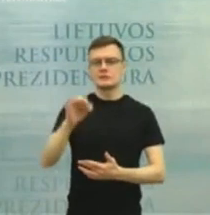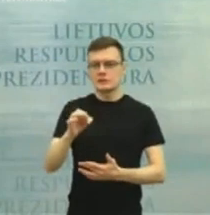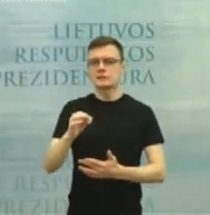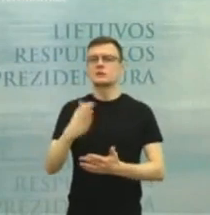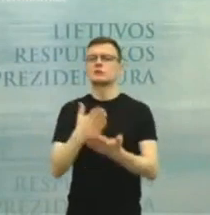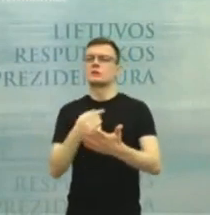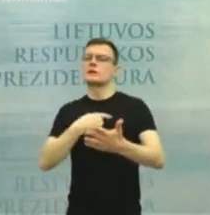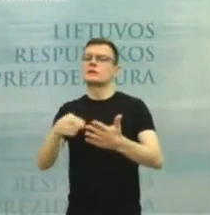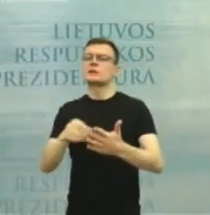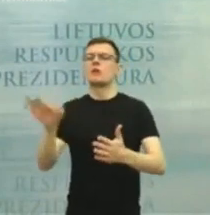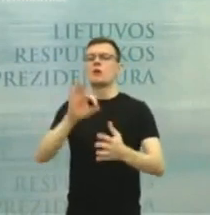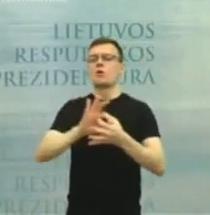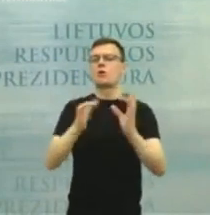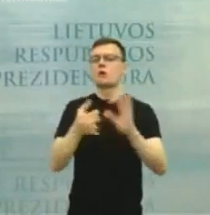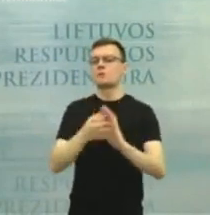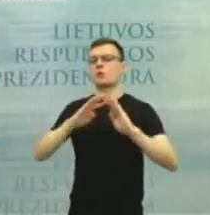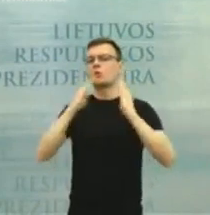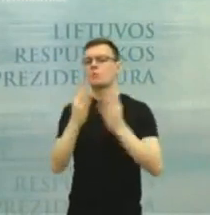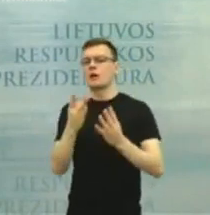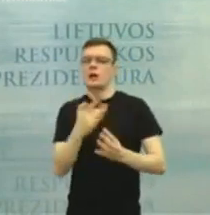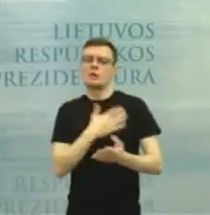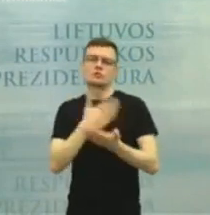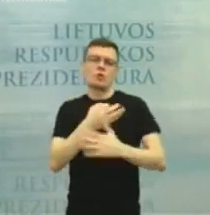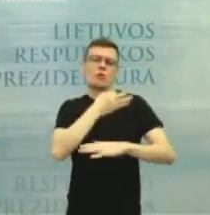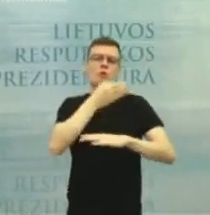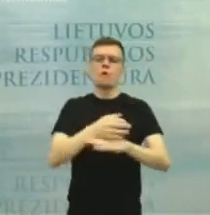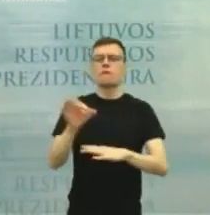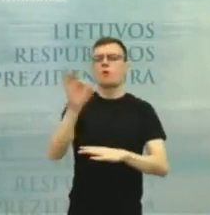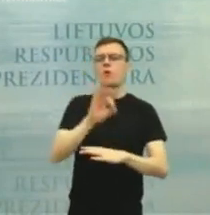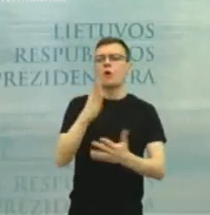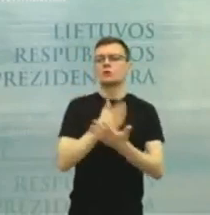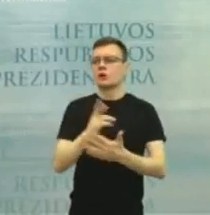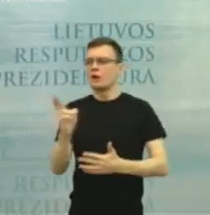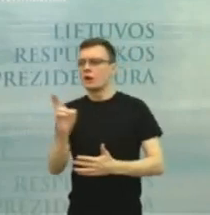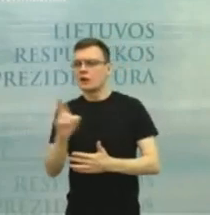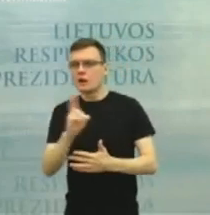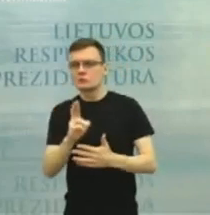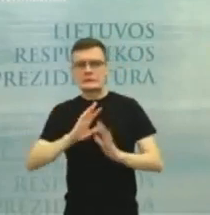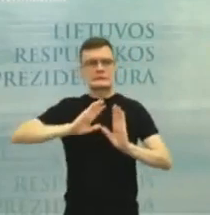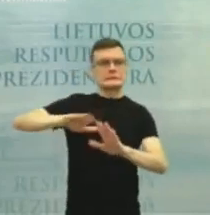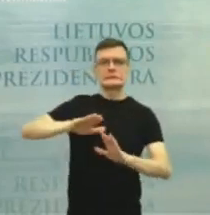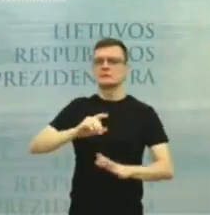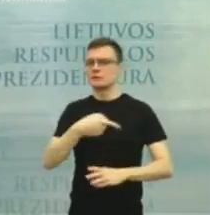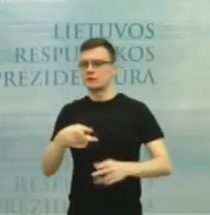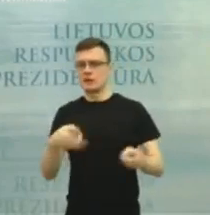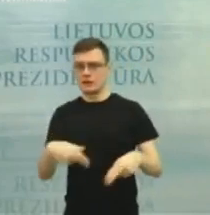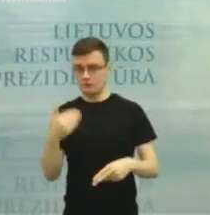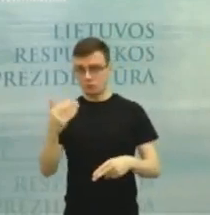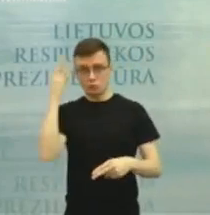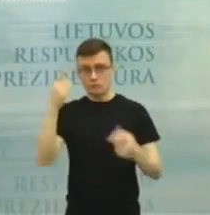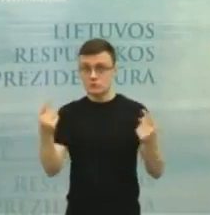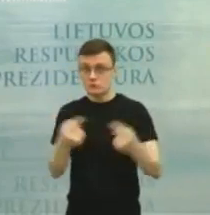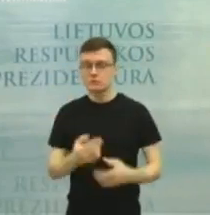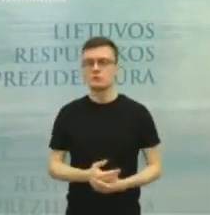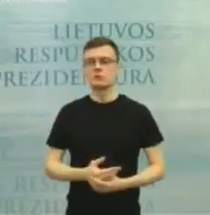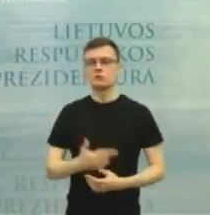olimpinio komiteto, kad na, nederėtų kratytis atsakomybės dėl rezultatų. Jūs sutinkate su tą nuomonę, kurią išsakė ponas Kučinskas?